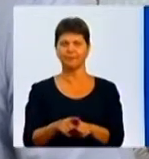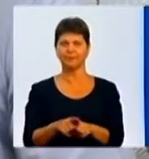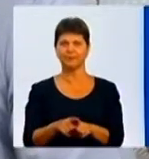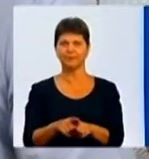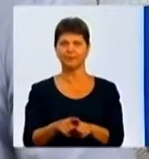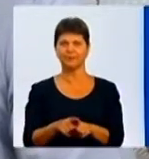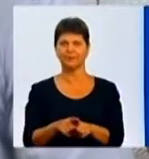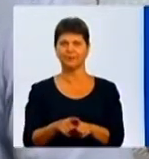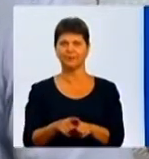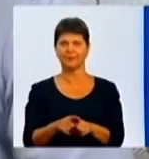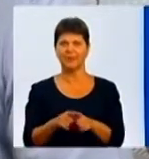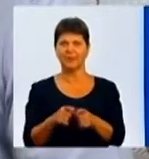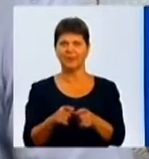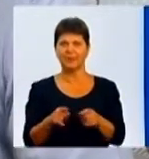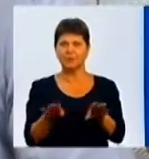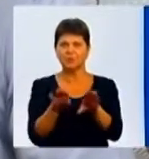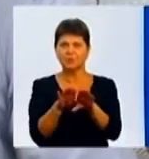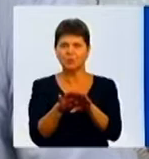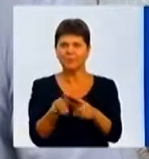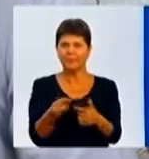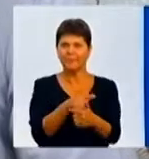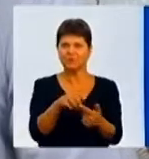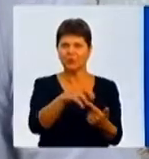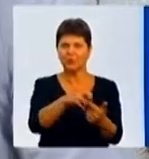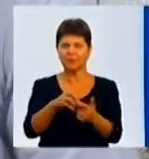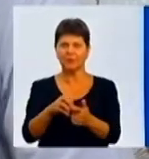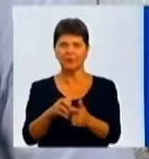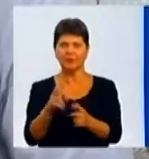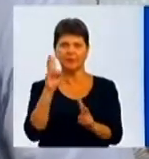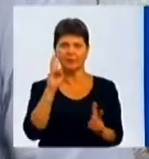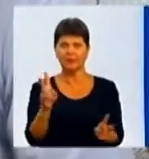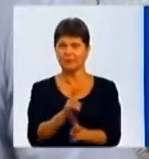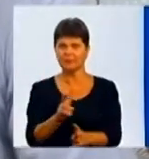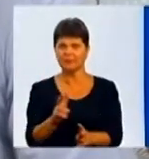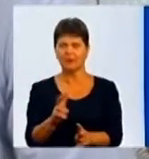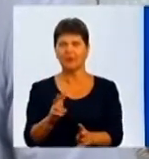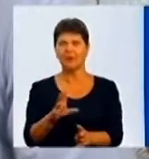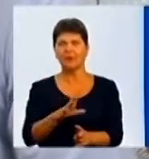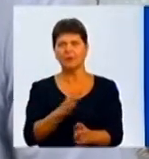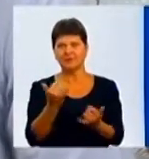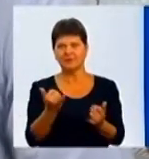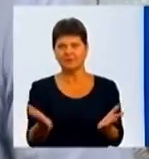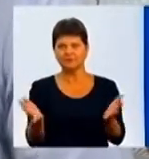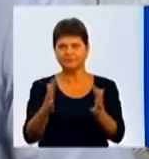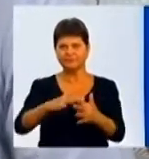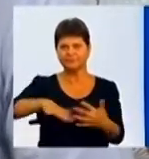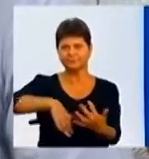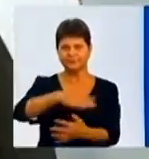таке сходство між ними, що ніхто не знає. Тим більше, що мутація проходить. Вже ніхто раніше